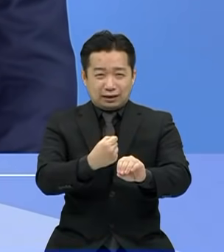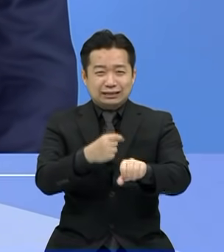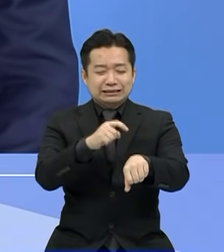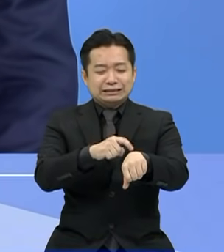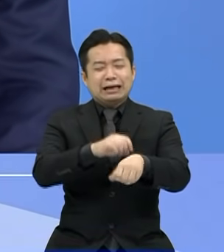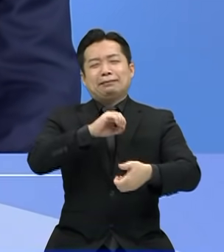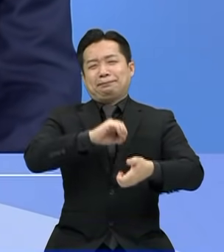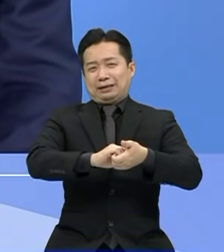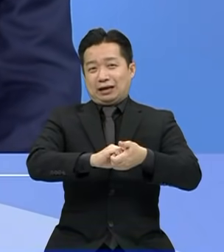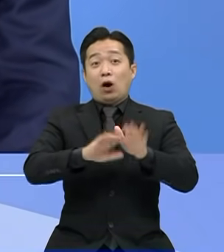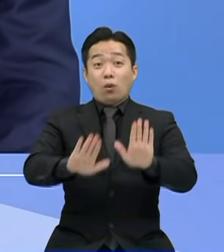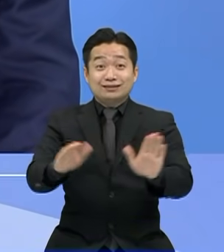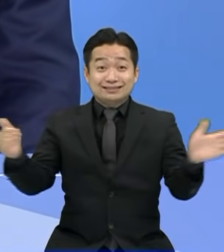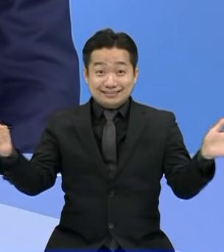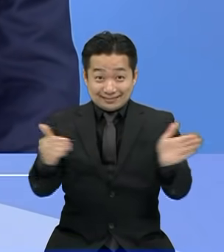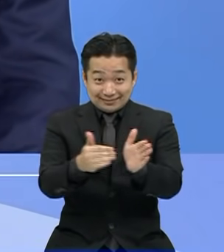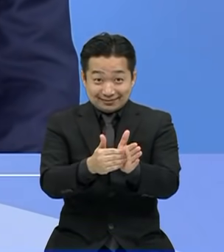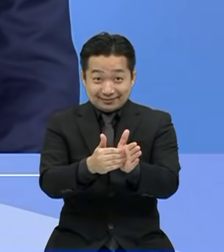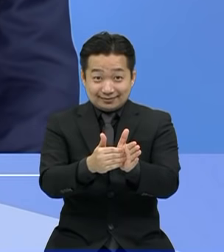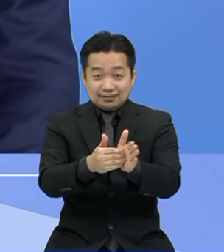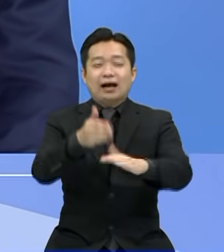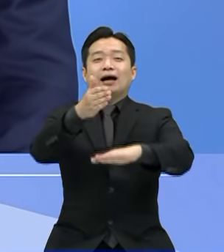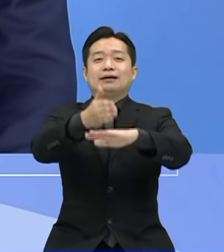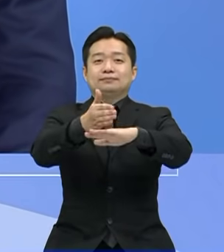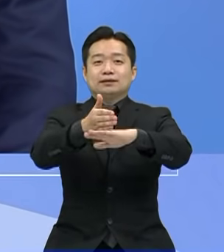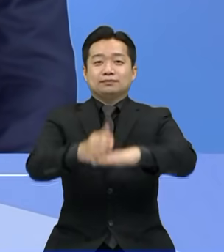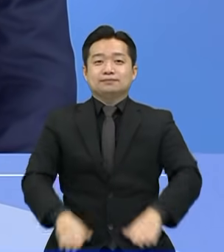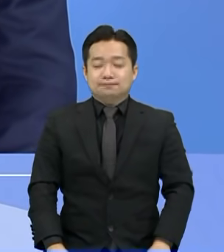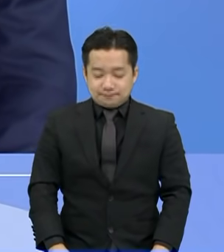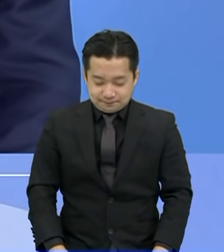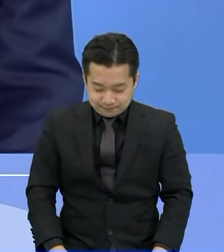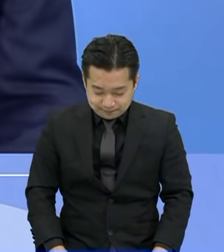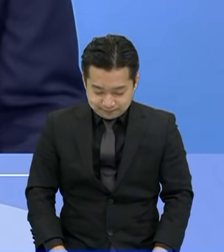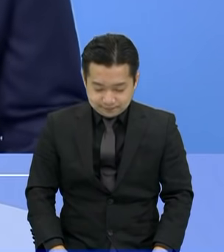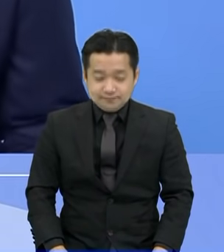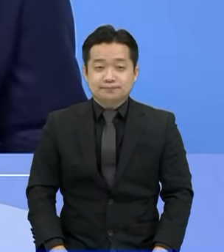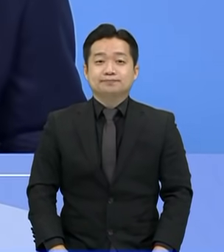제한돼 있어서 네. 오늘은 여기까지만 듣도록 하겠습니다. 고맙습니다. 네, 고맙습니다.